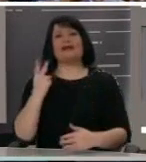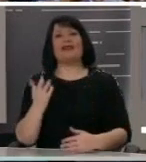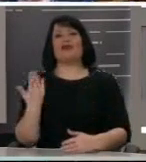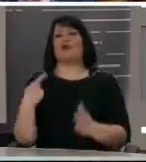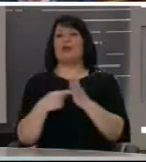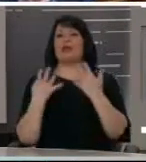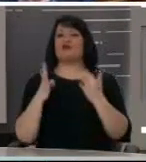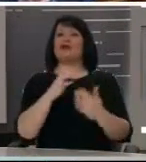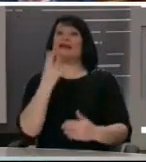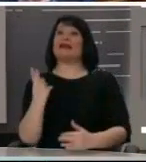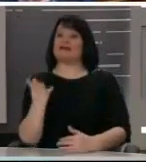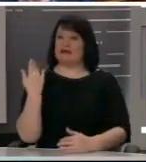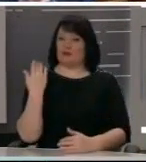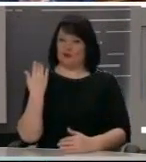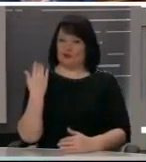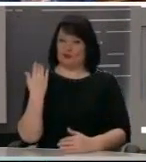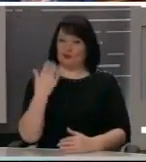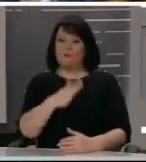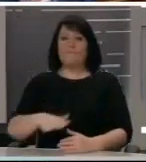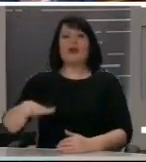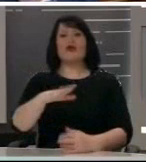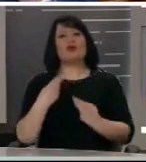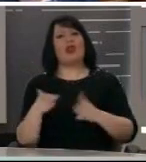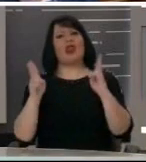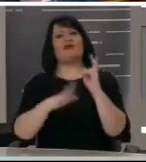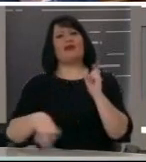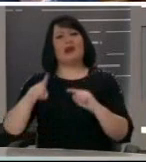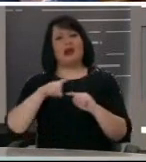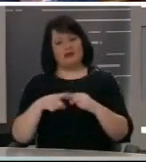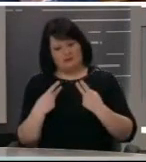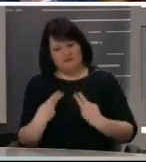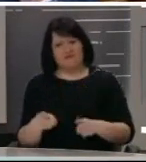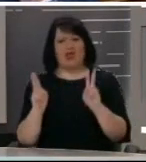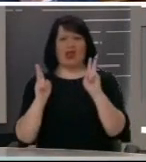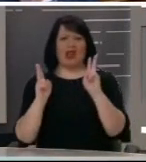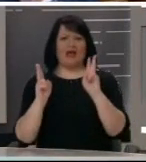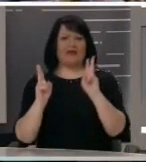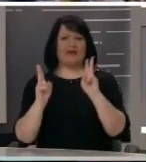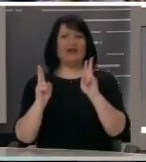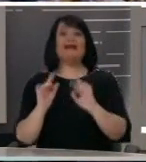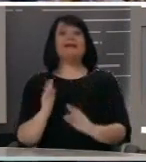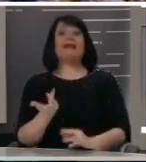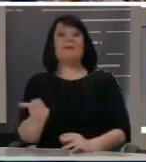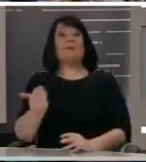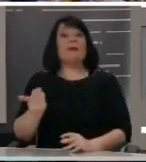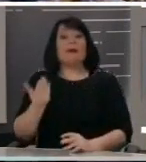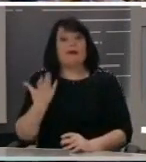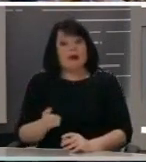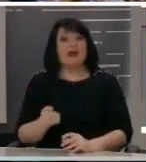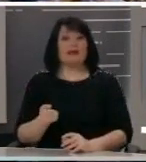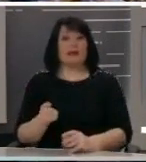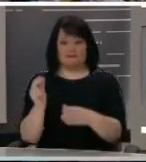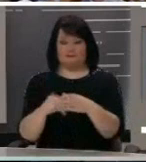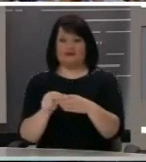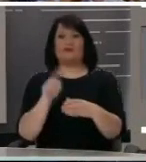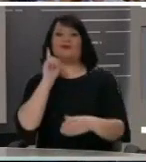1944, στις περιοχές της ελεύθερης Ελλάδας, στις απελευθερωμένες περιοχές της κατεχόμενης Ελλάδας, είχε προηγηθεί η ψήφος